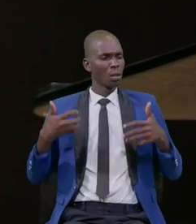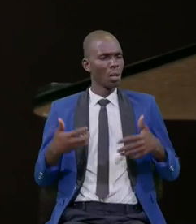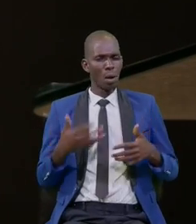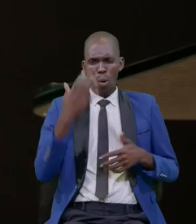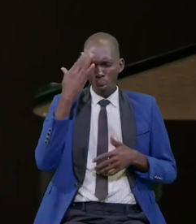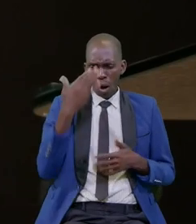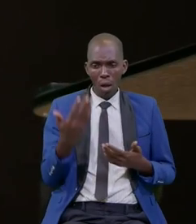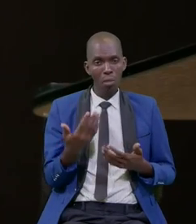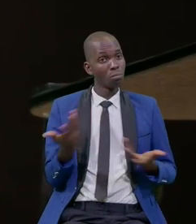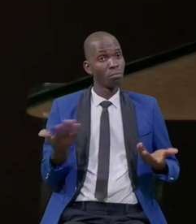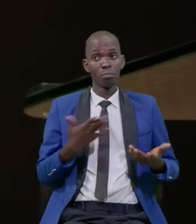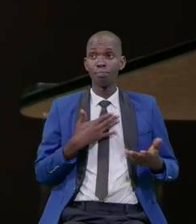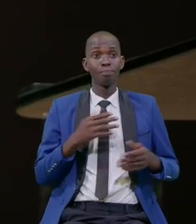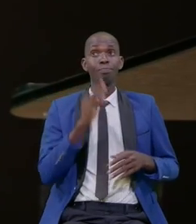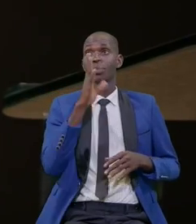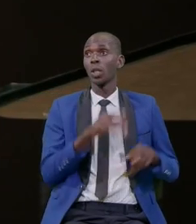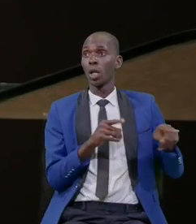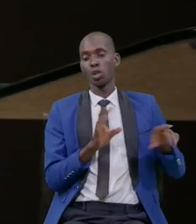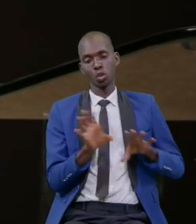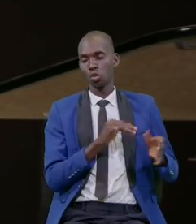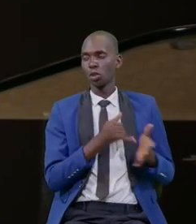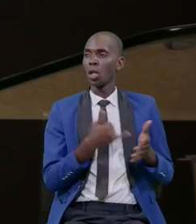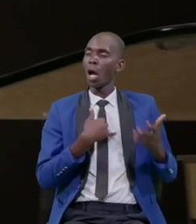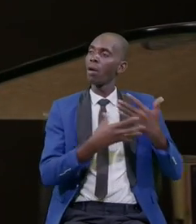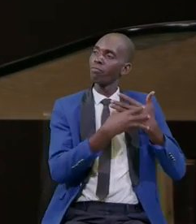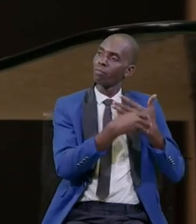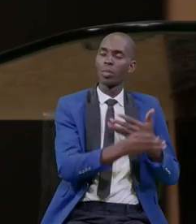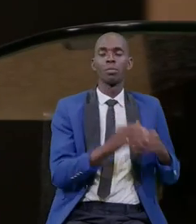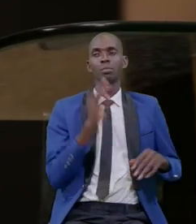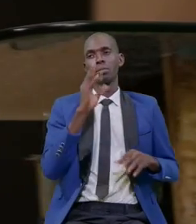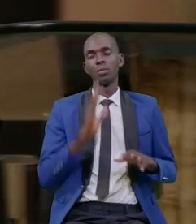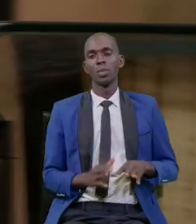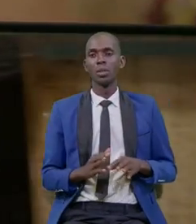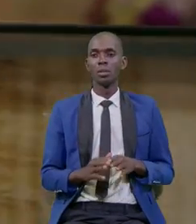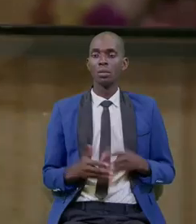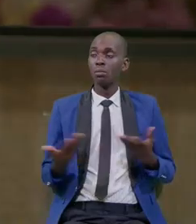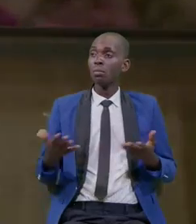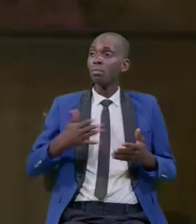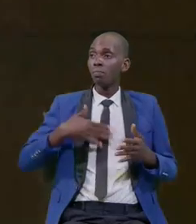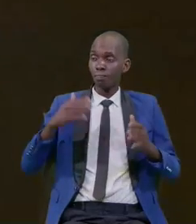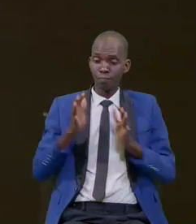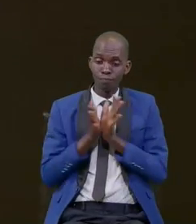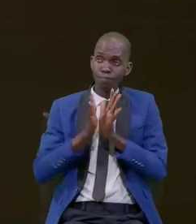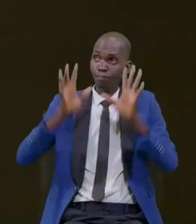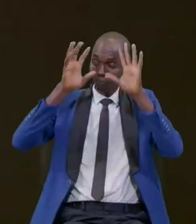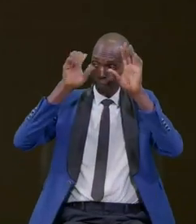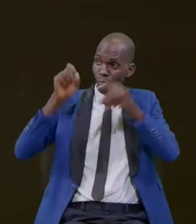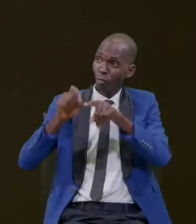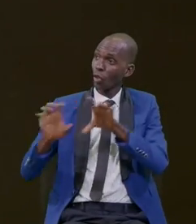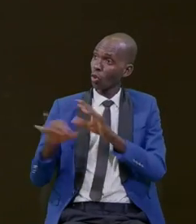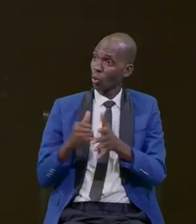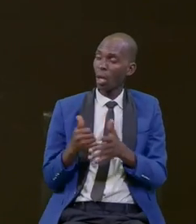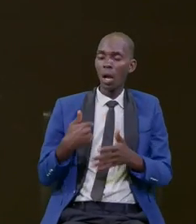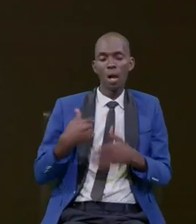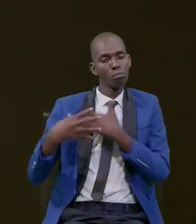moi aussi je fais ça. Notre père dans le Seigneur, il fait cela, moi aussi je fais ça. Notre maman dans